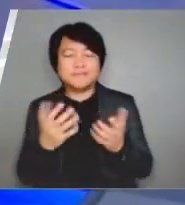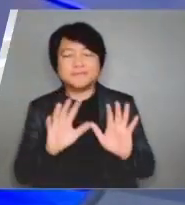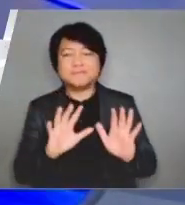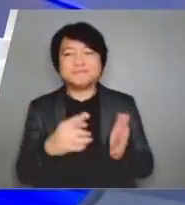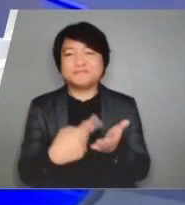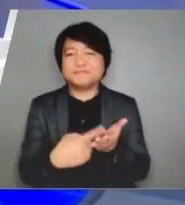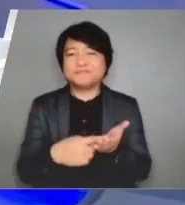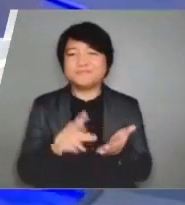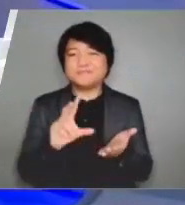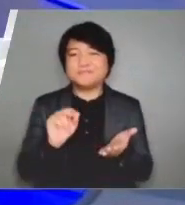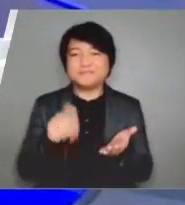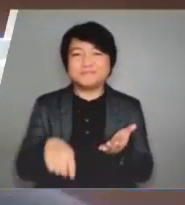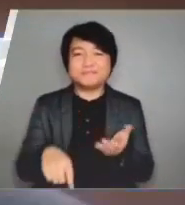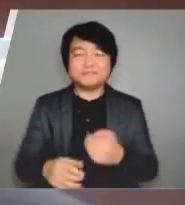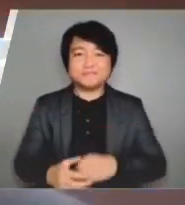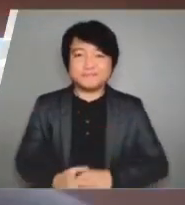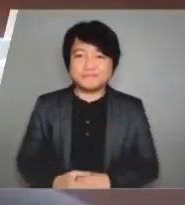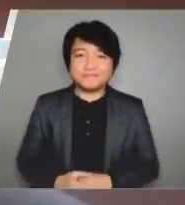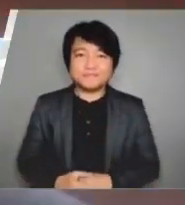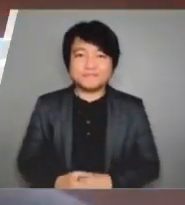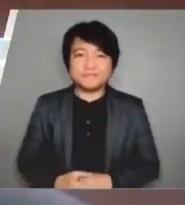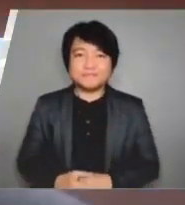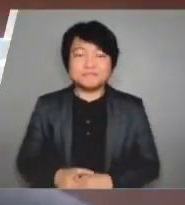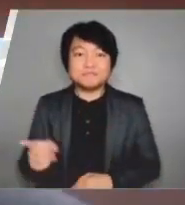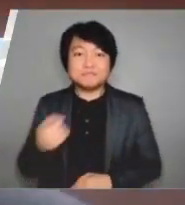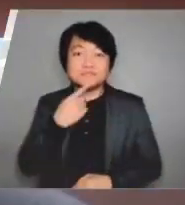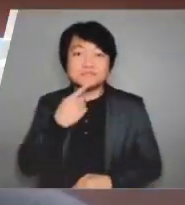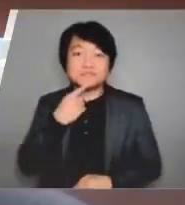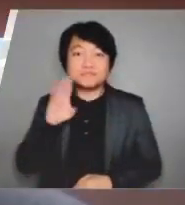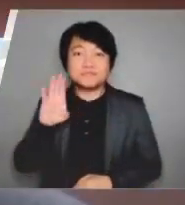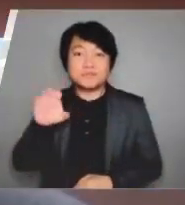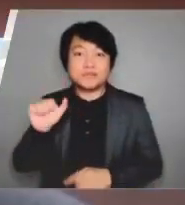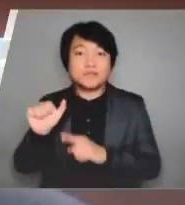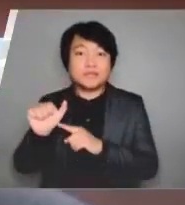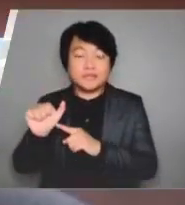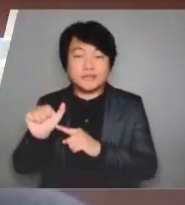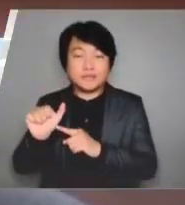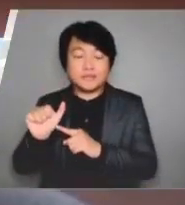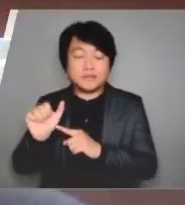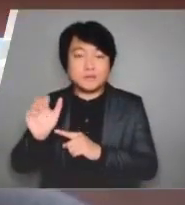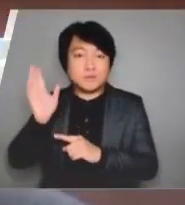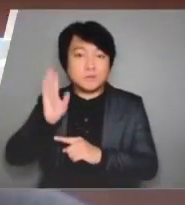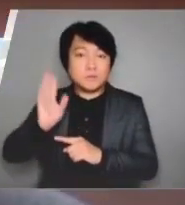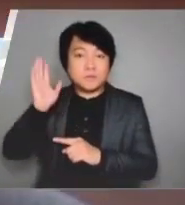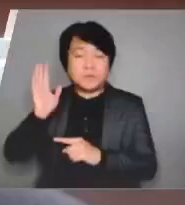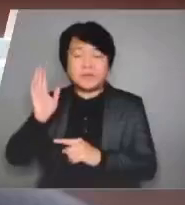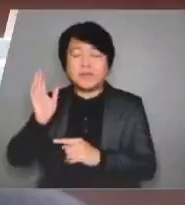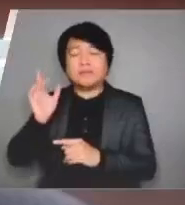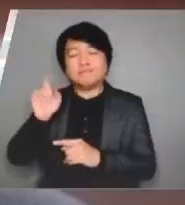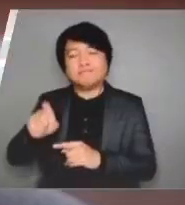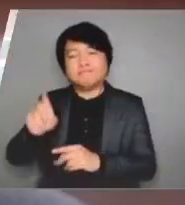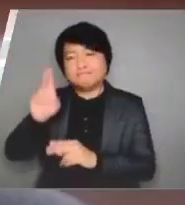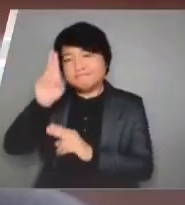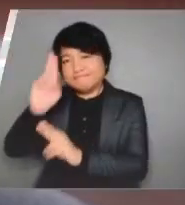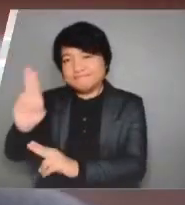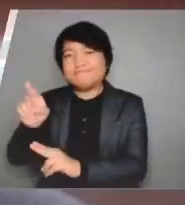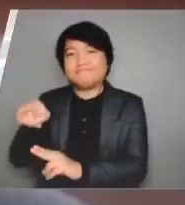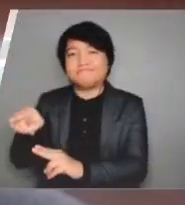Sabi ni Bea, maiging iwan na raw ang lahat sa nakaraan bilang respeto sa pinagsimahan nila ni Dominic Roque.